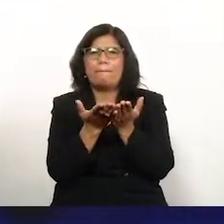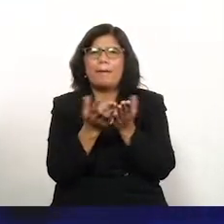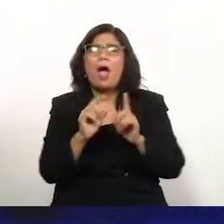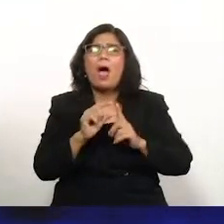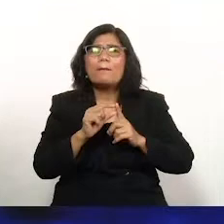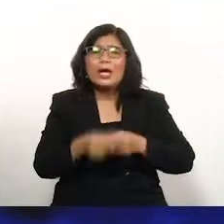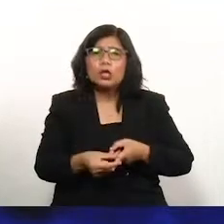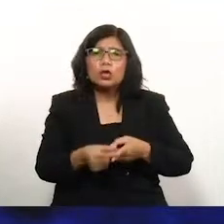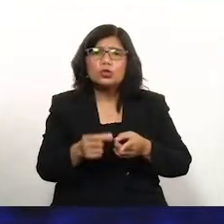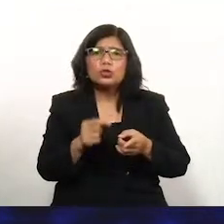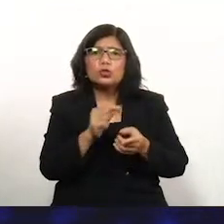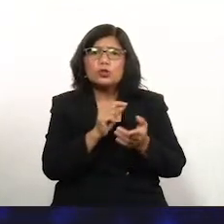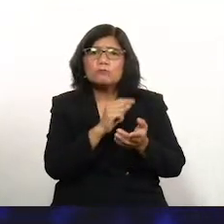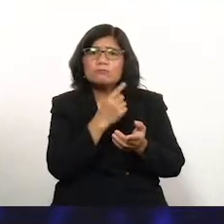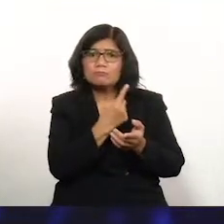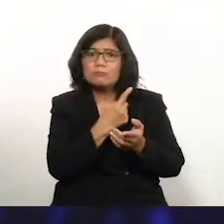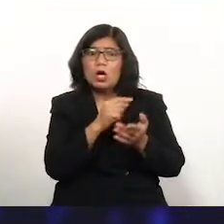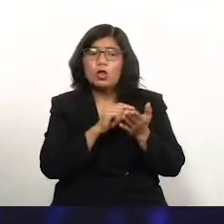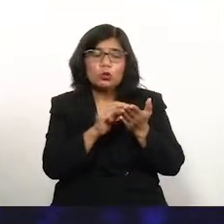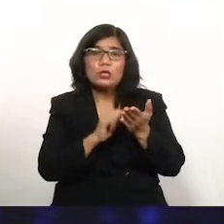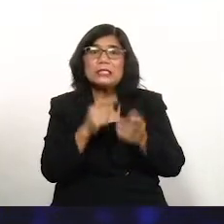Hai Petrus tulis ini